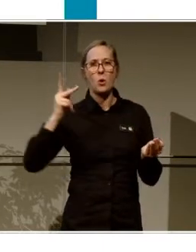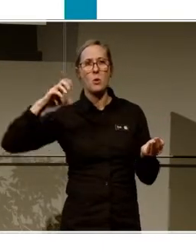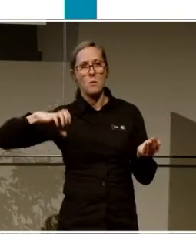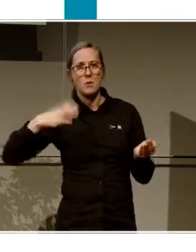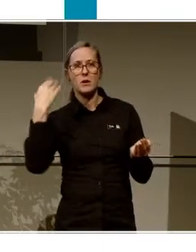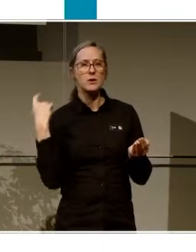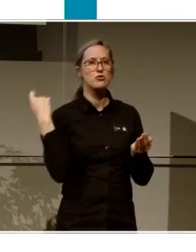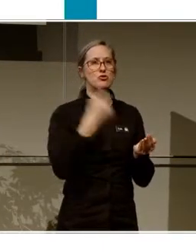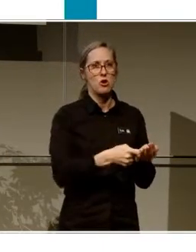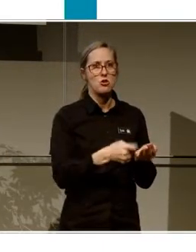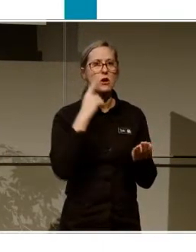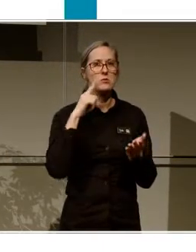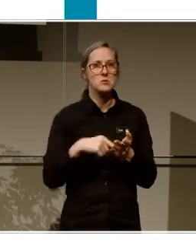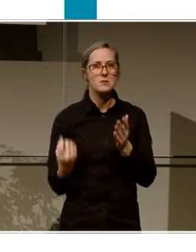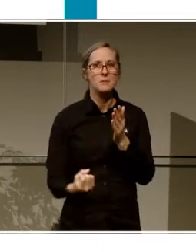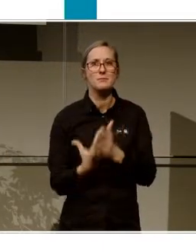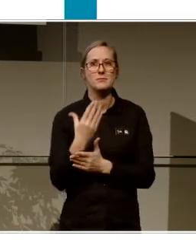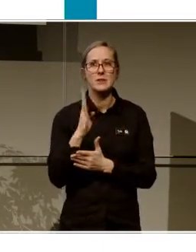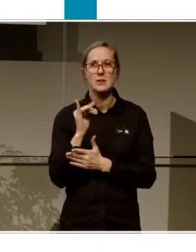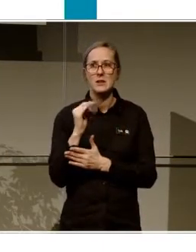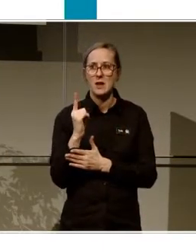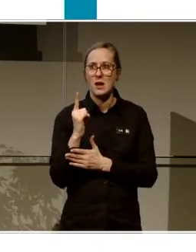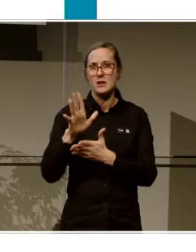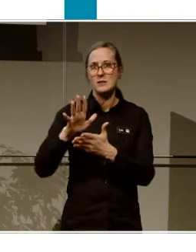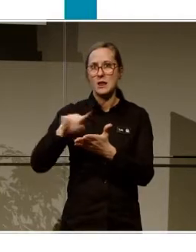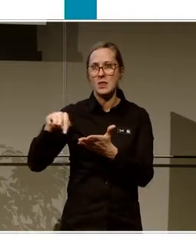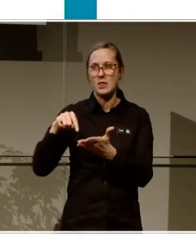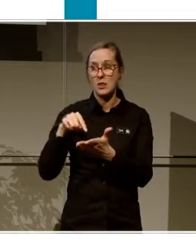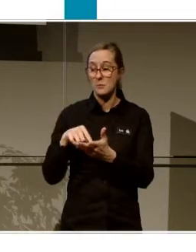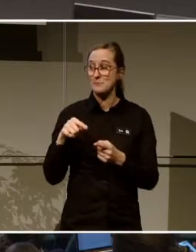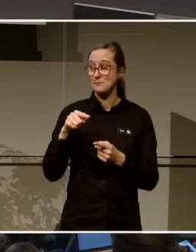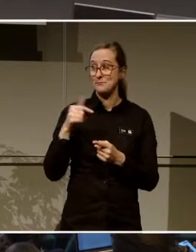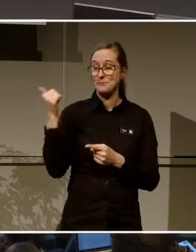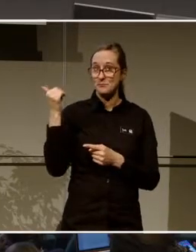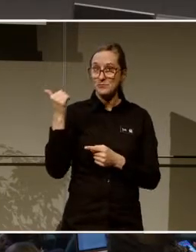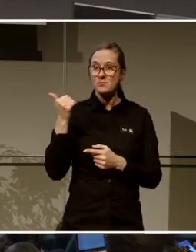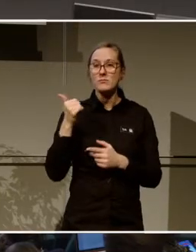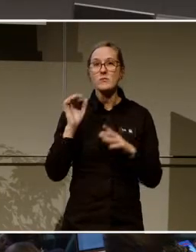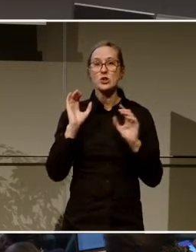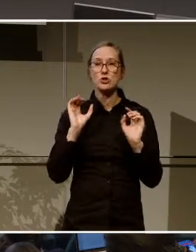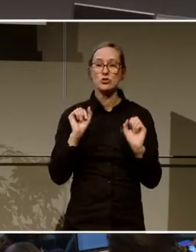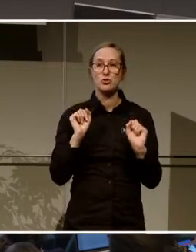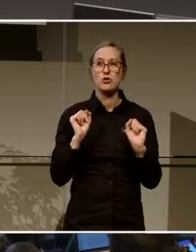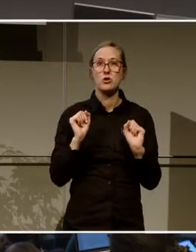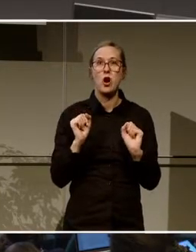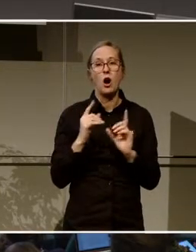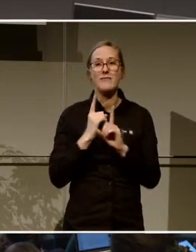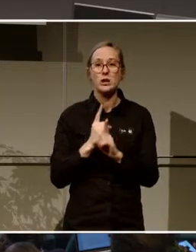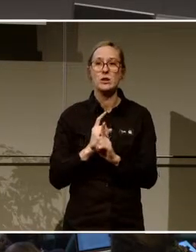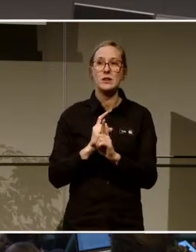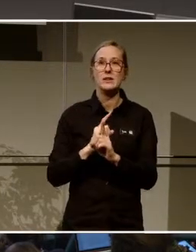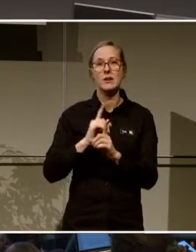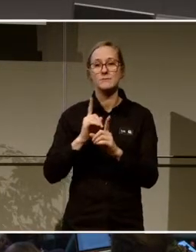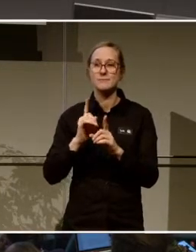sätta upp digidelcenter. De här digidelcentrarna kommer ju att utformas efter lokala